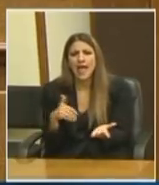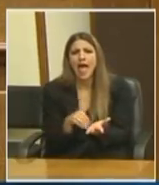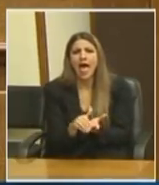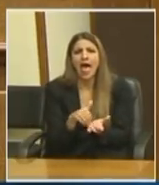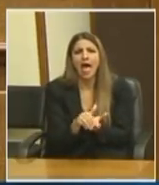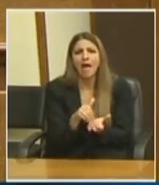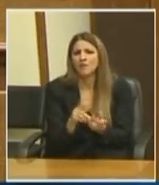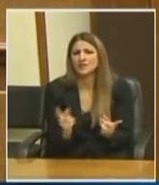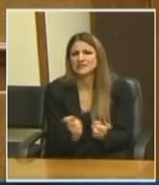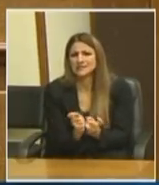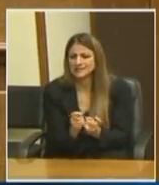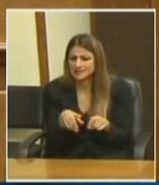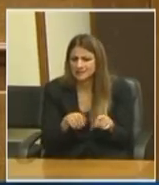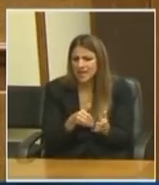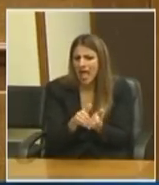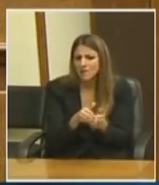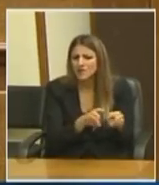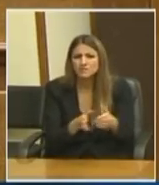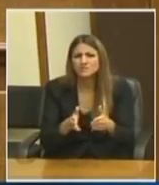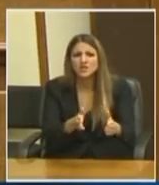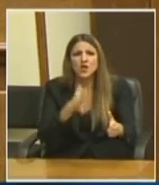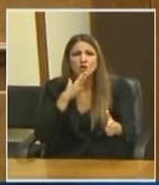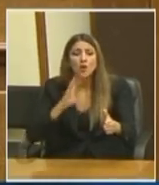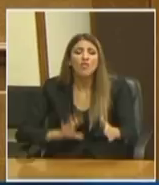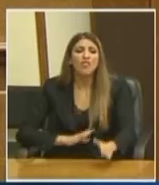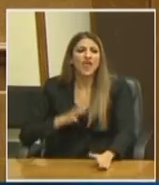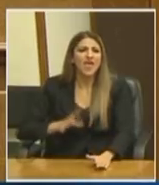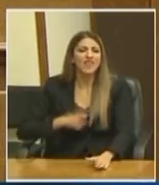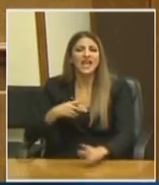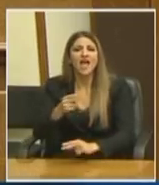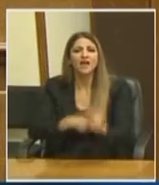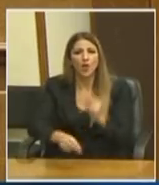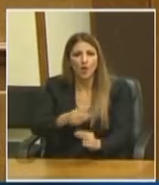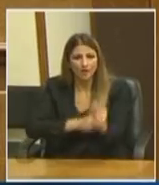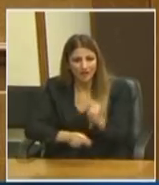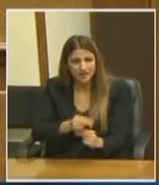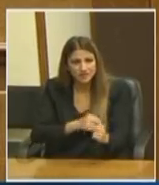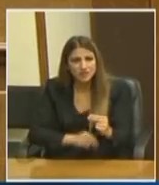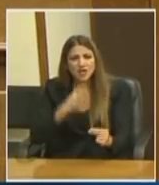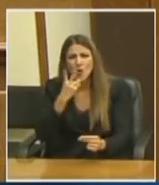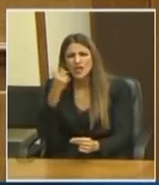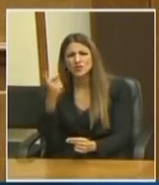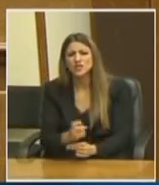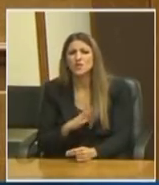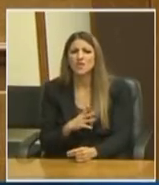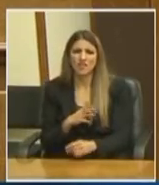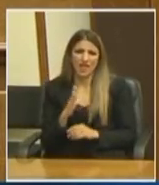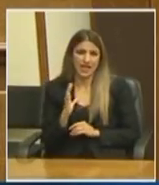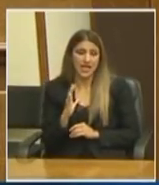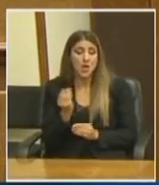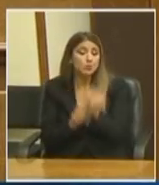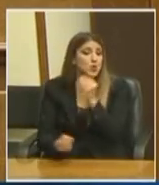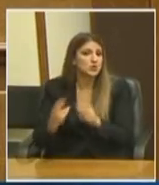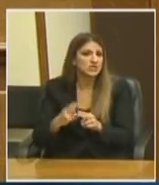που έρχεται και που θα τον στείλει, αφού δεν θέλει να κάνει εκλογές, κάτω από το 20%. Το κρίσιμο είναι αυτό.